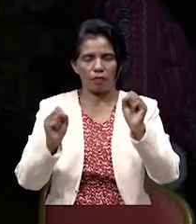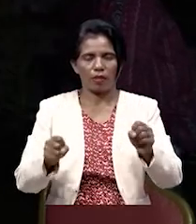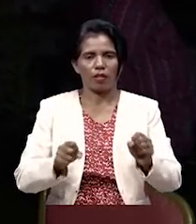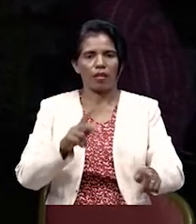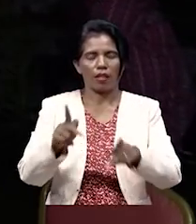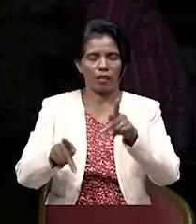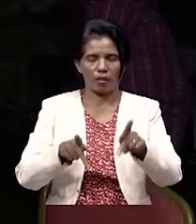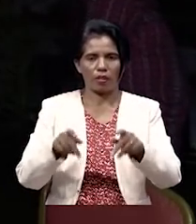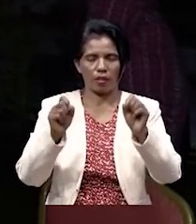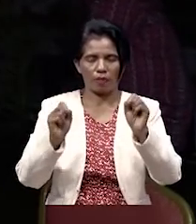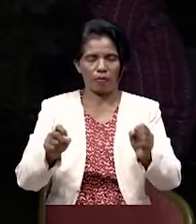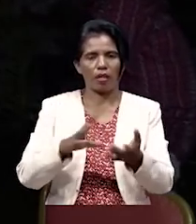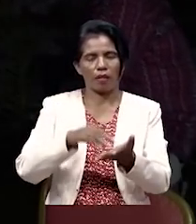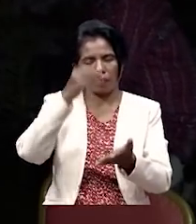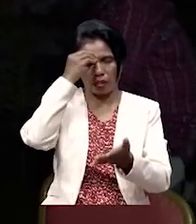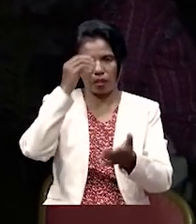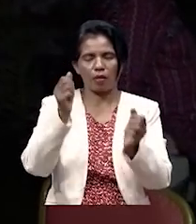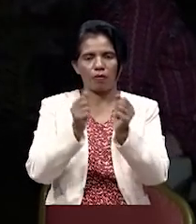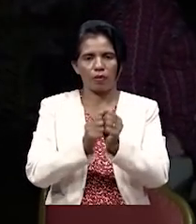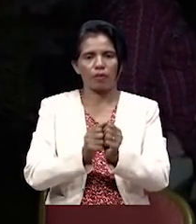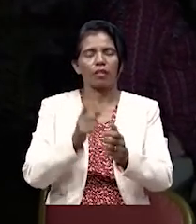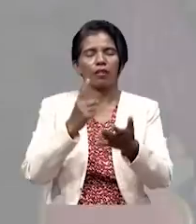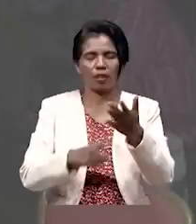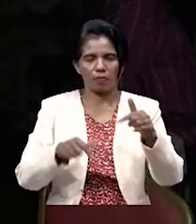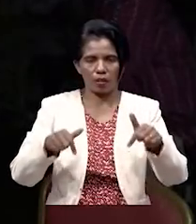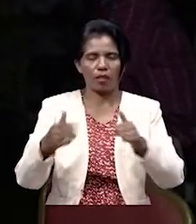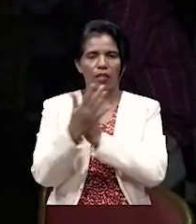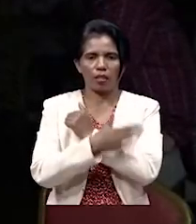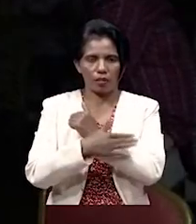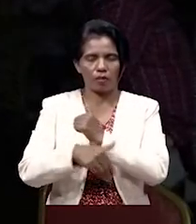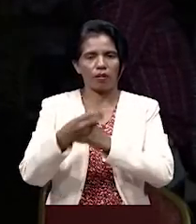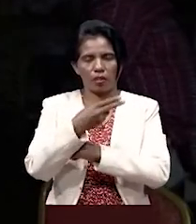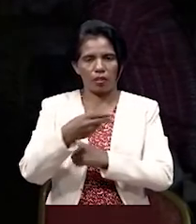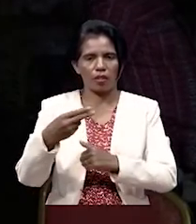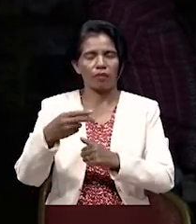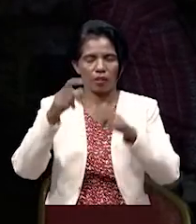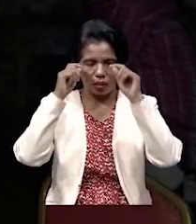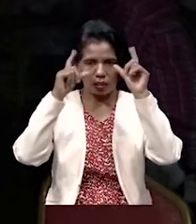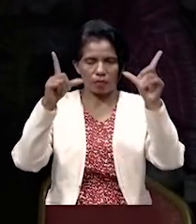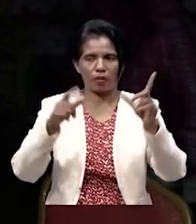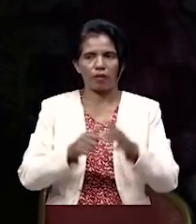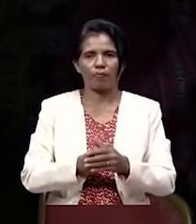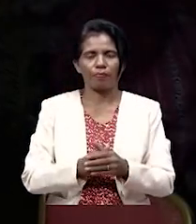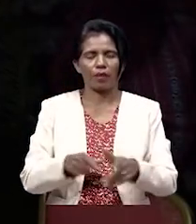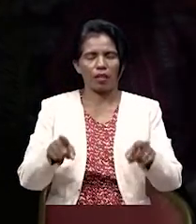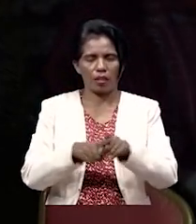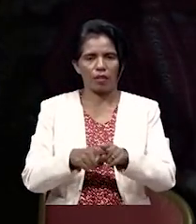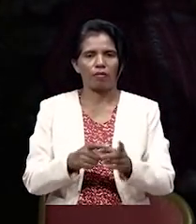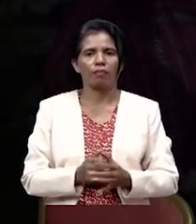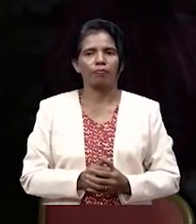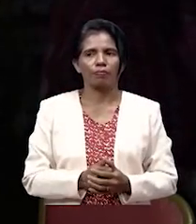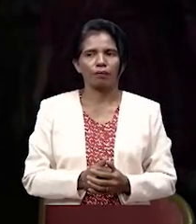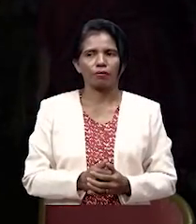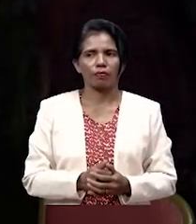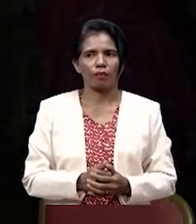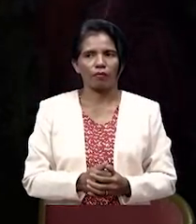yang juga bisa sama-sama belajar dan melihat apa yang terjadi pada negeri tetangganya. Ya, kedua tokoh ini kedua tokoh negarawan